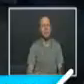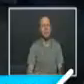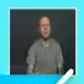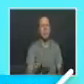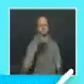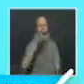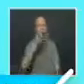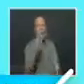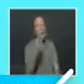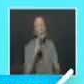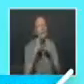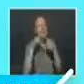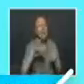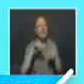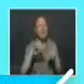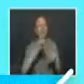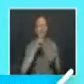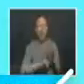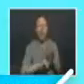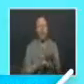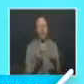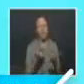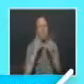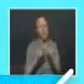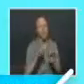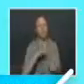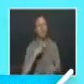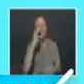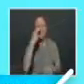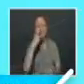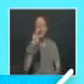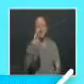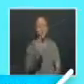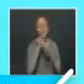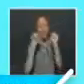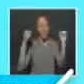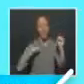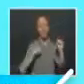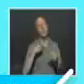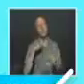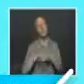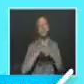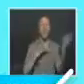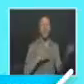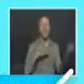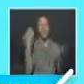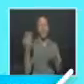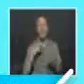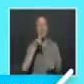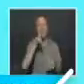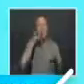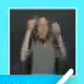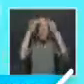עוד פעם, השיח הזה הוא לא נכון. זה בדיוק מה שאני מנסה להגיד, שחררו אותי משמאל ימין. אני מדבר על